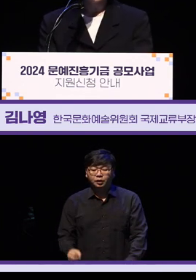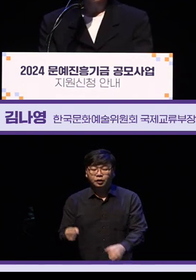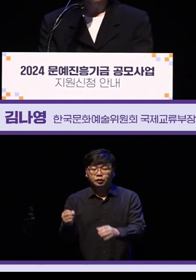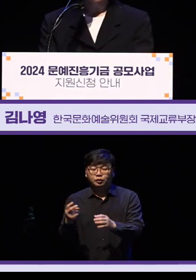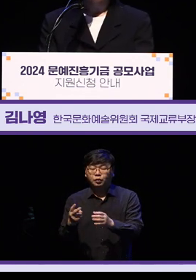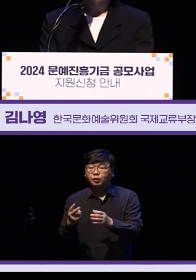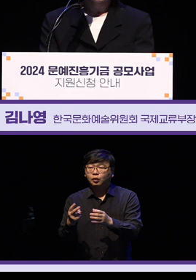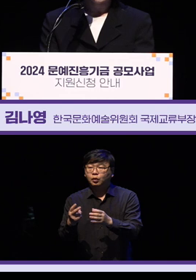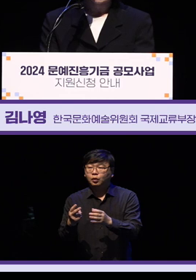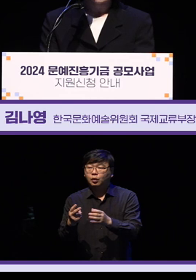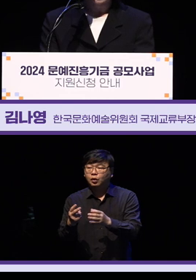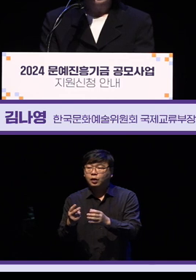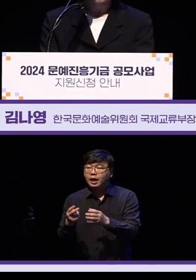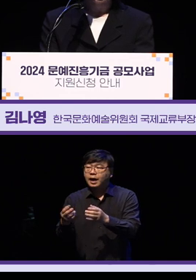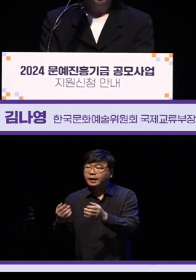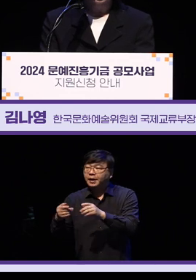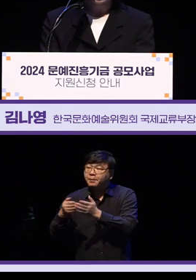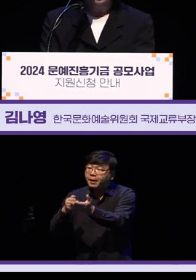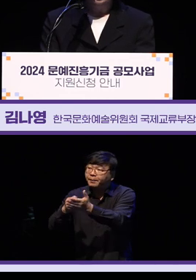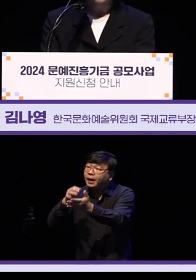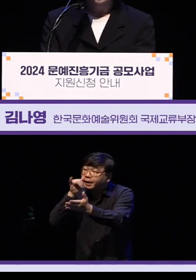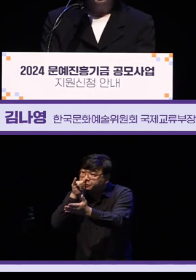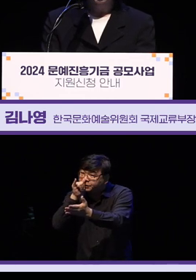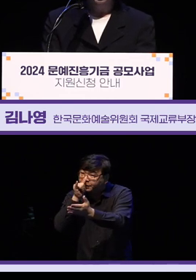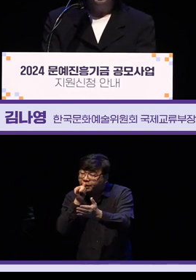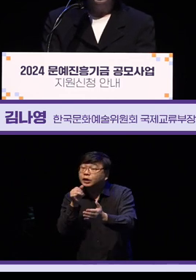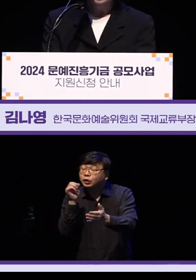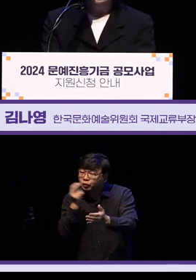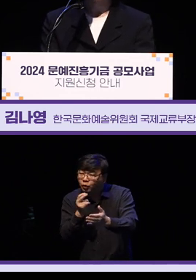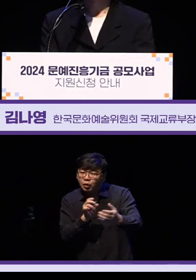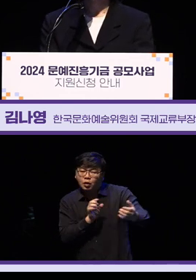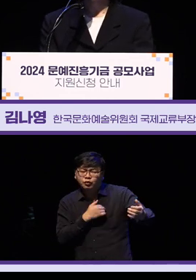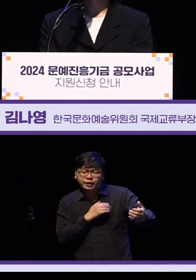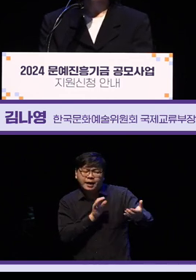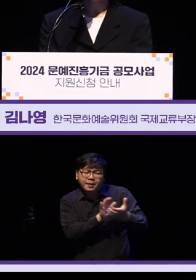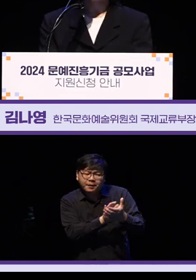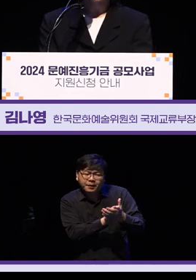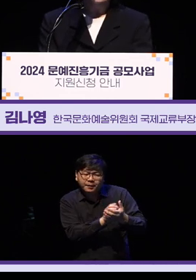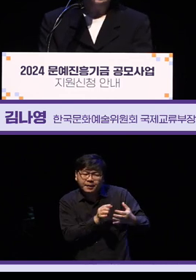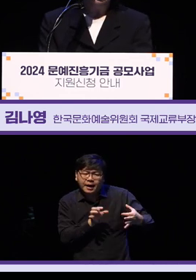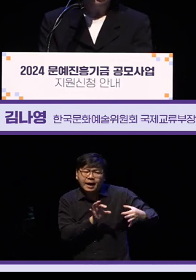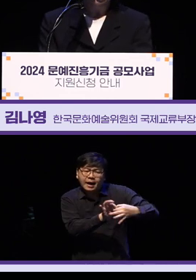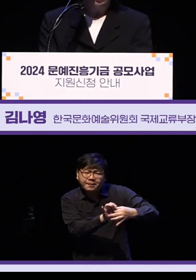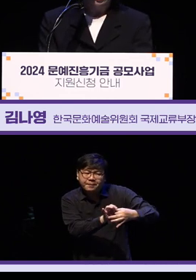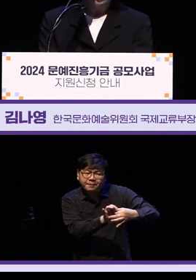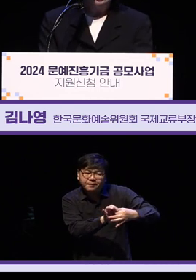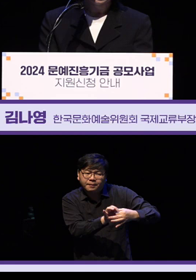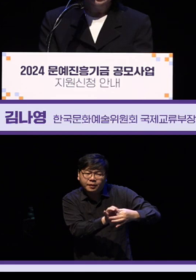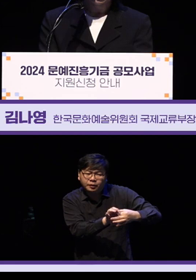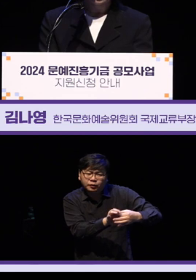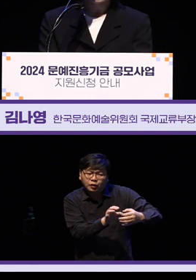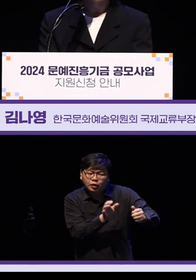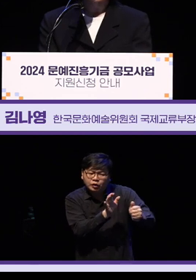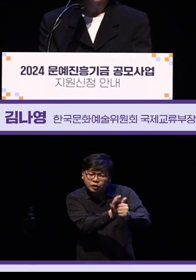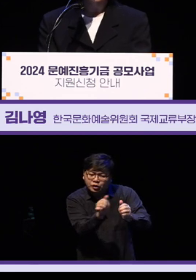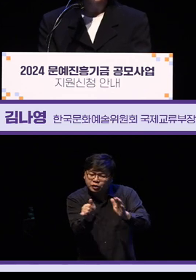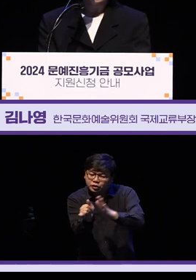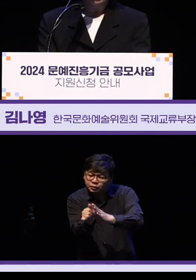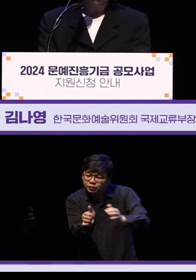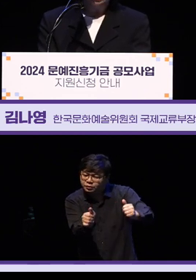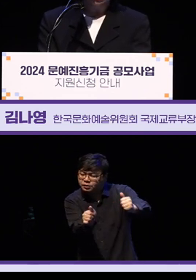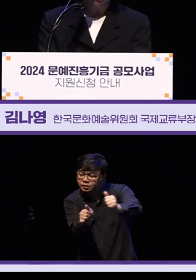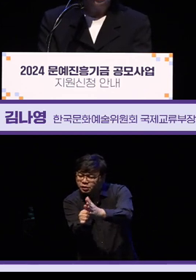함께 접수를 있는 사업들도 있지만 또 협력기관들마다 공모 일정이 상의한 곳들이 있어서 관심 있는 곳들은